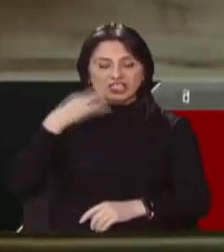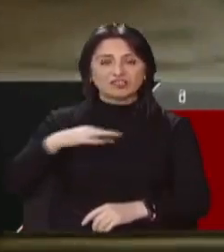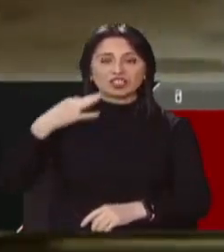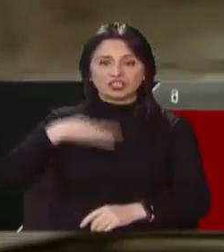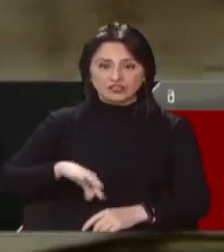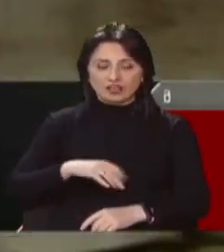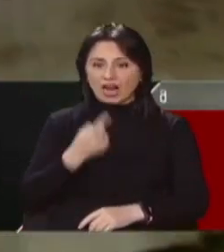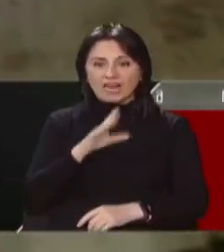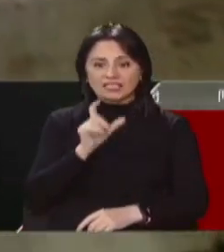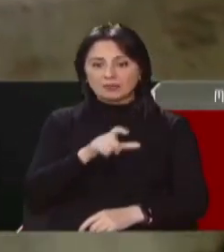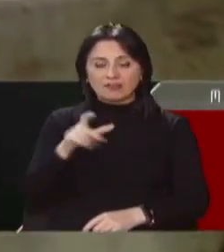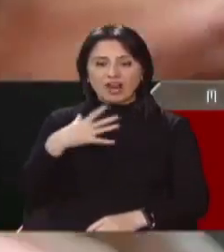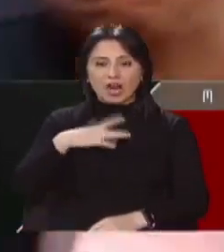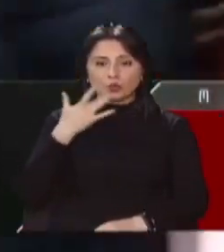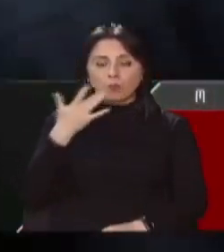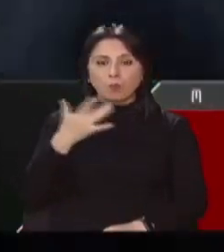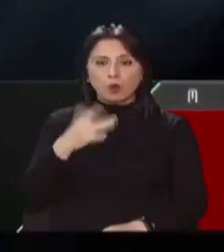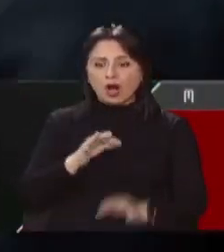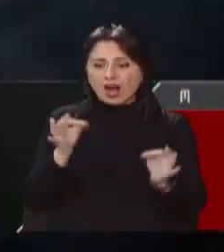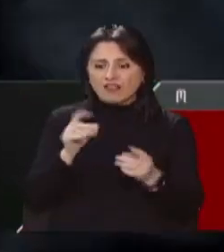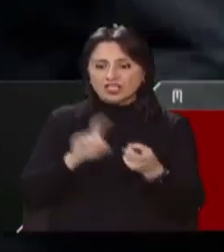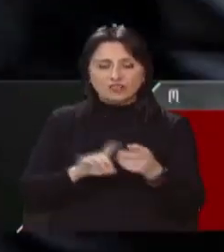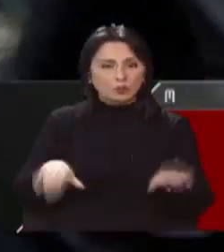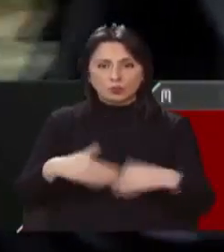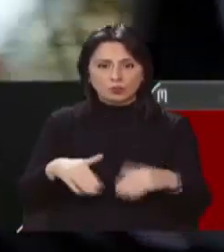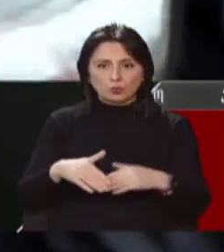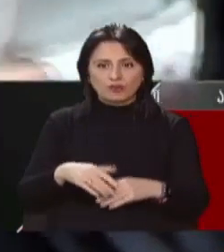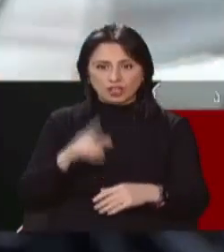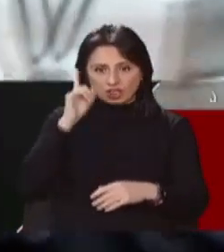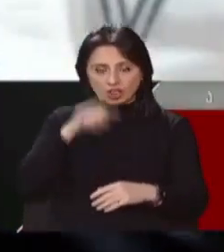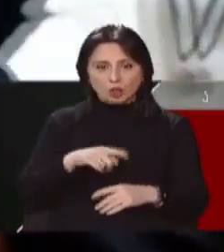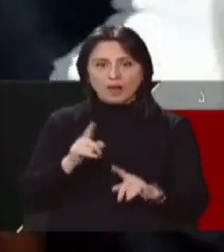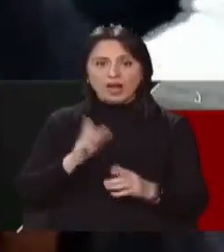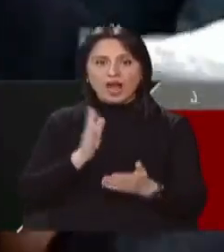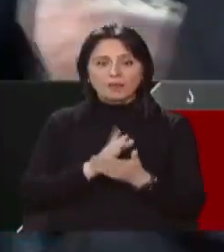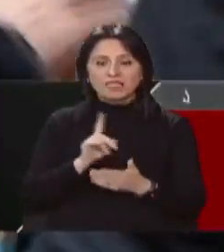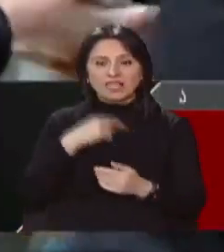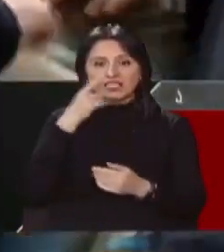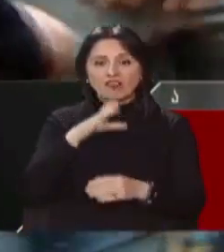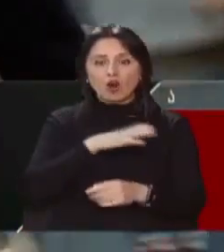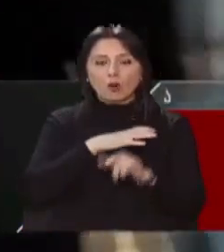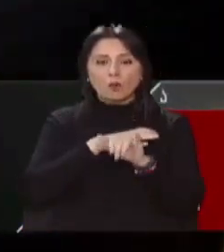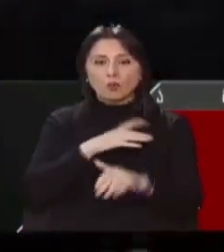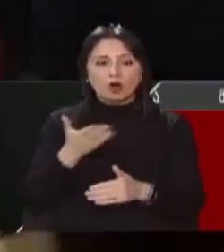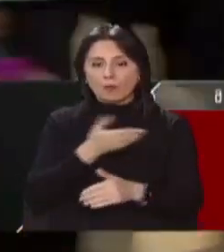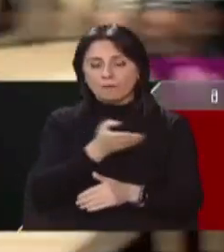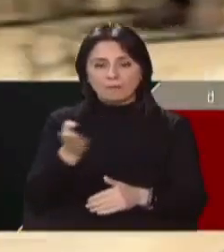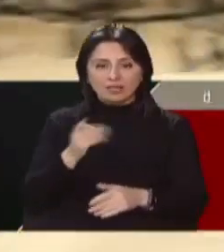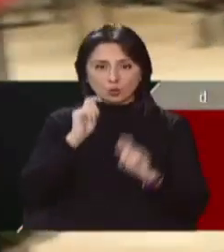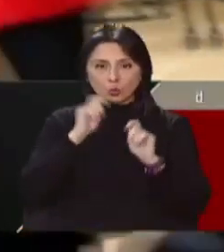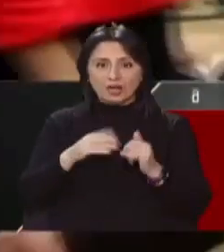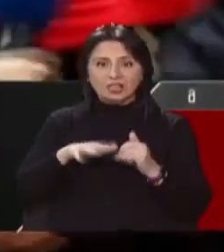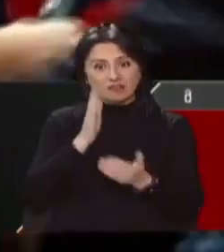შვილი. არცერთ მათგანს ქართულ პოლიტიკასთან არავითარი შეხება არ აქვს. უცნობია ფლობენ თუ არა რაიმე სახის ქონებას, რომელიმე მათგანი